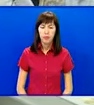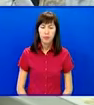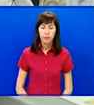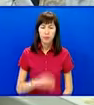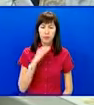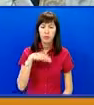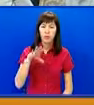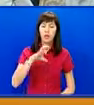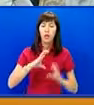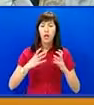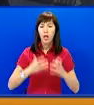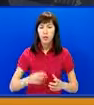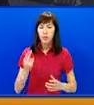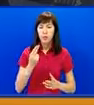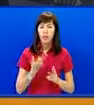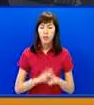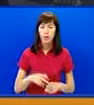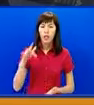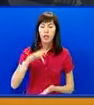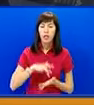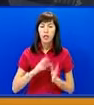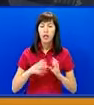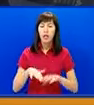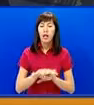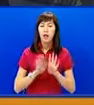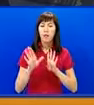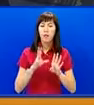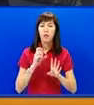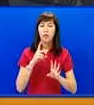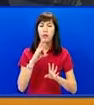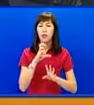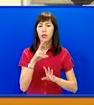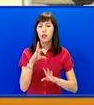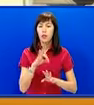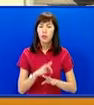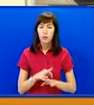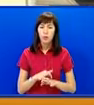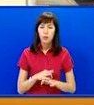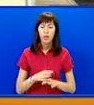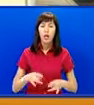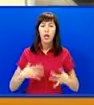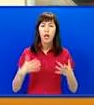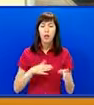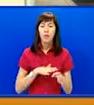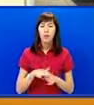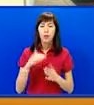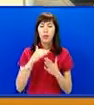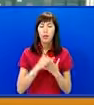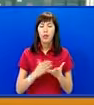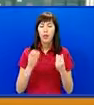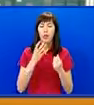Внимание всего мира приковано к Астане. В эпицентре внимания международная выставка «Экспо-2017» и мероприятия, проходящие в рамках